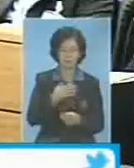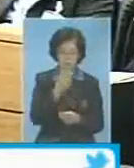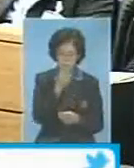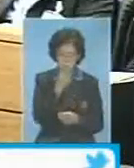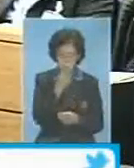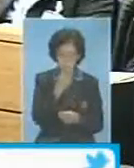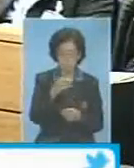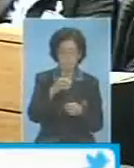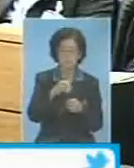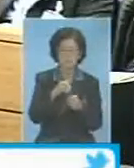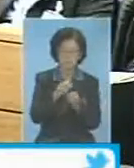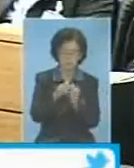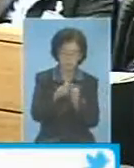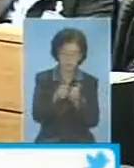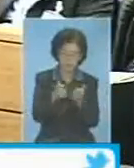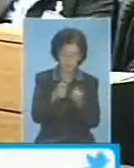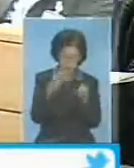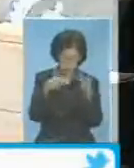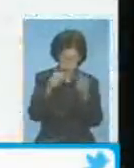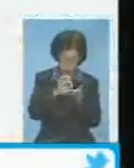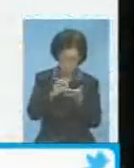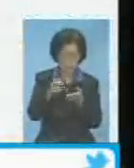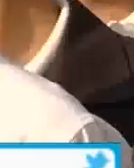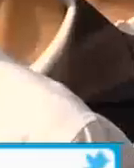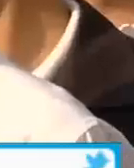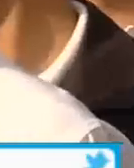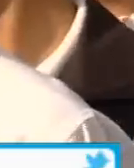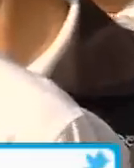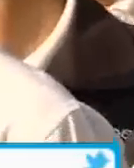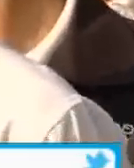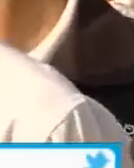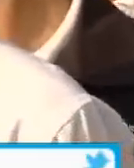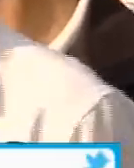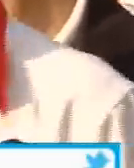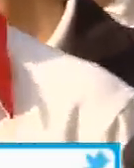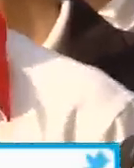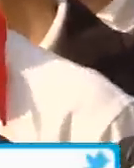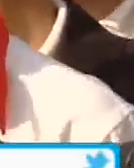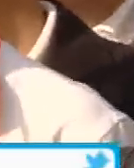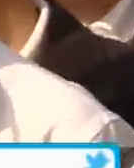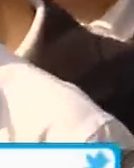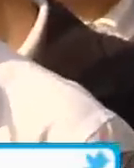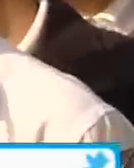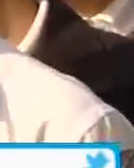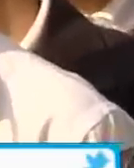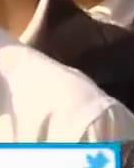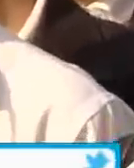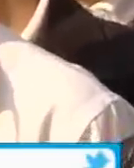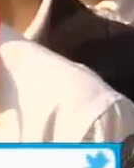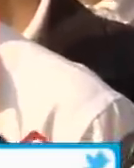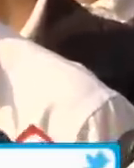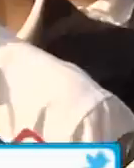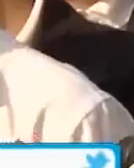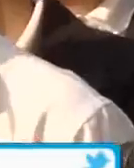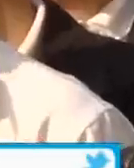การสอบต.ก็คือพันตำรวจเอกทวีสอดส่องนะครับแล้วก็ผู้ว่านราธิวาสไปชี้แจงนะฮะว่า